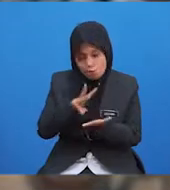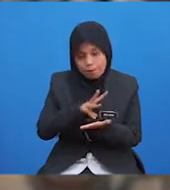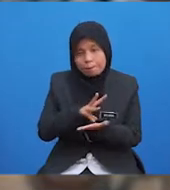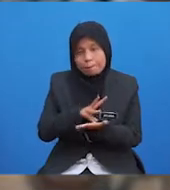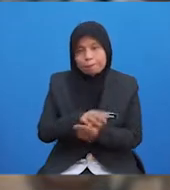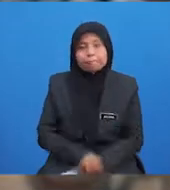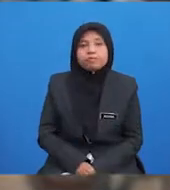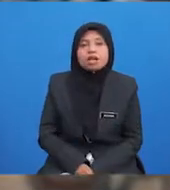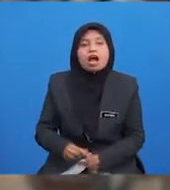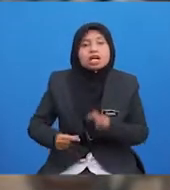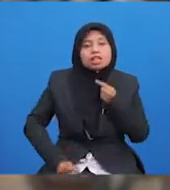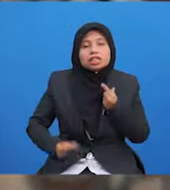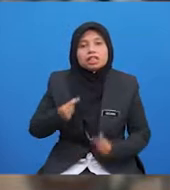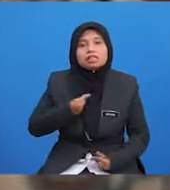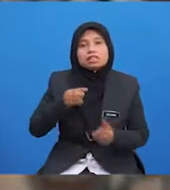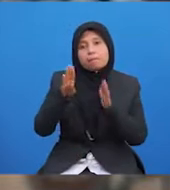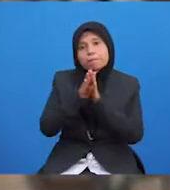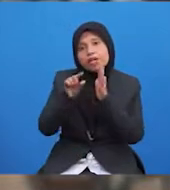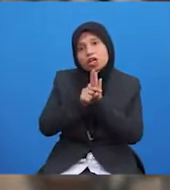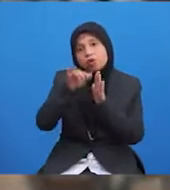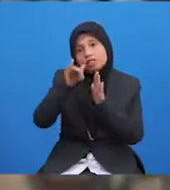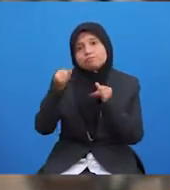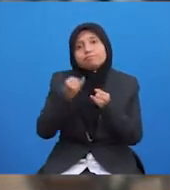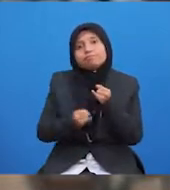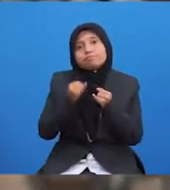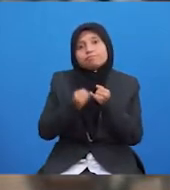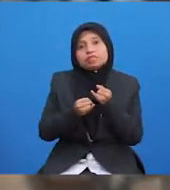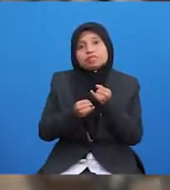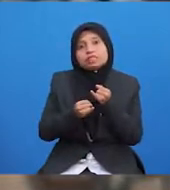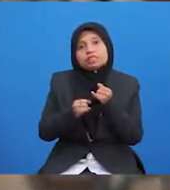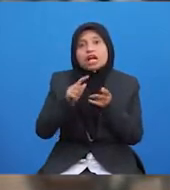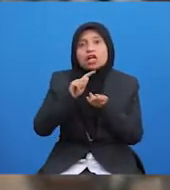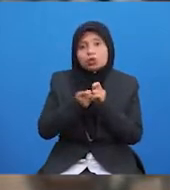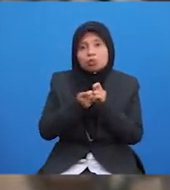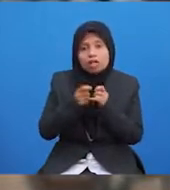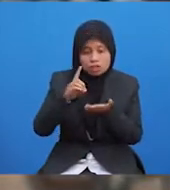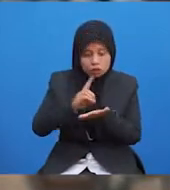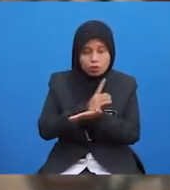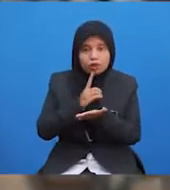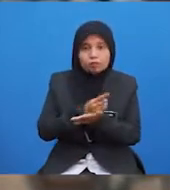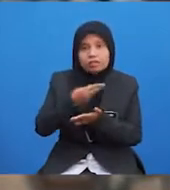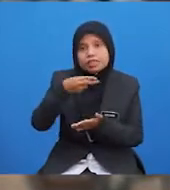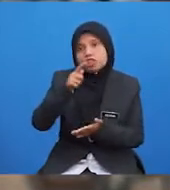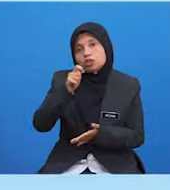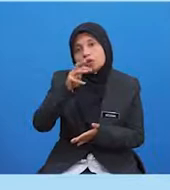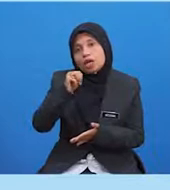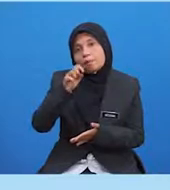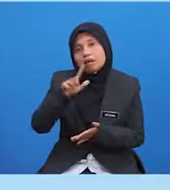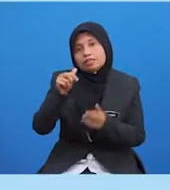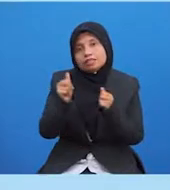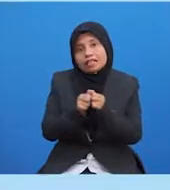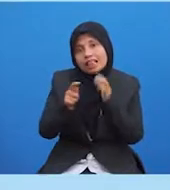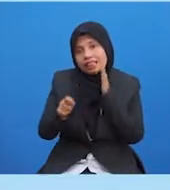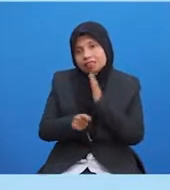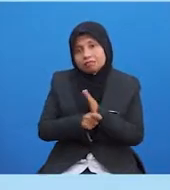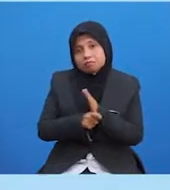Gaya background yang terakhir adalah menukar latar belakang dokumen HTML dengan